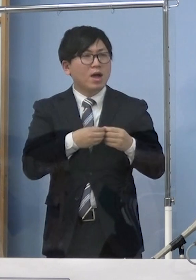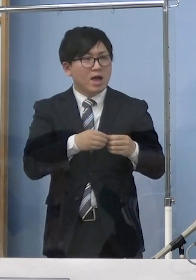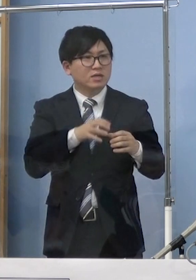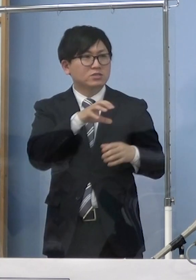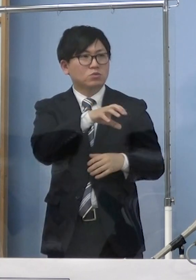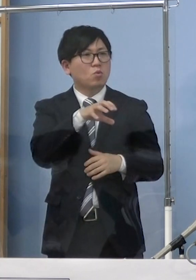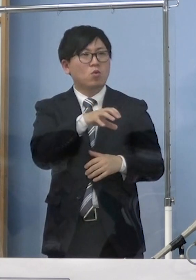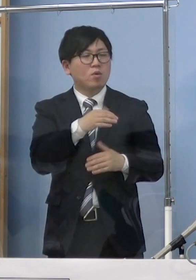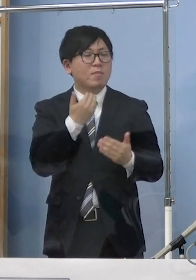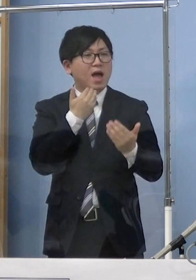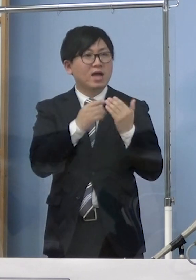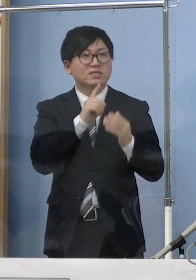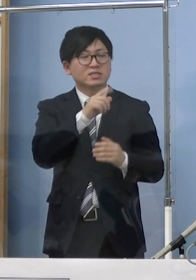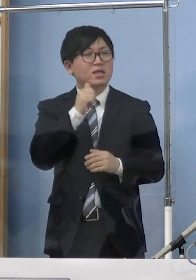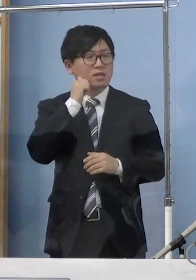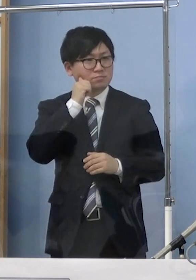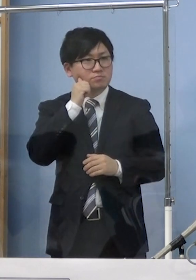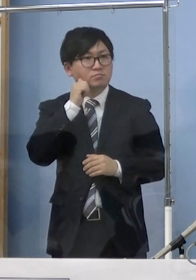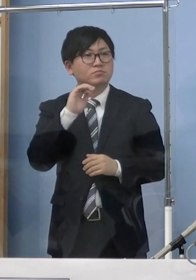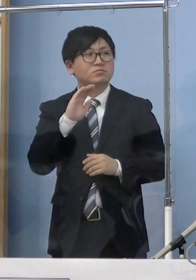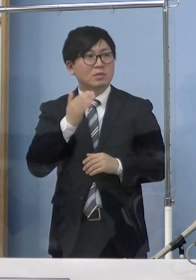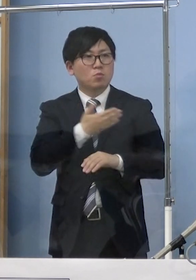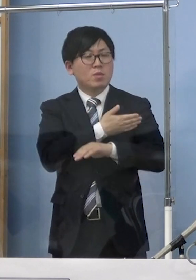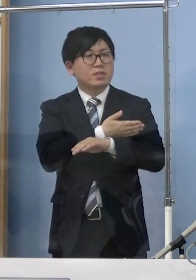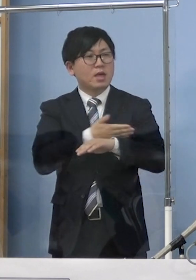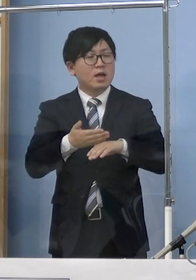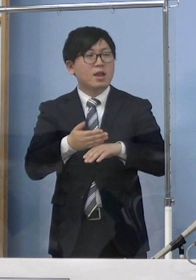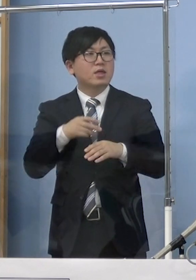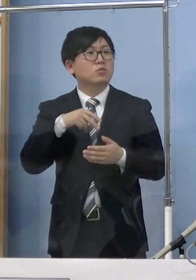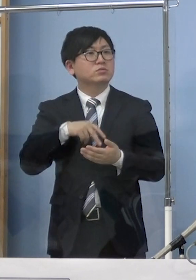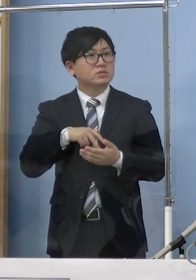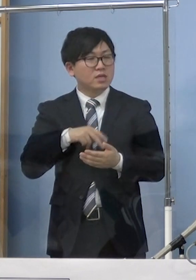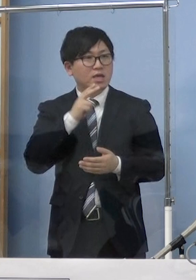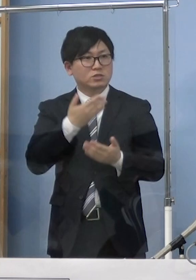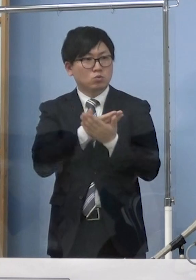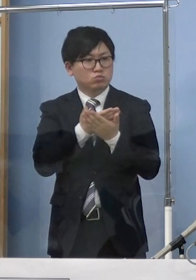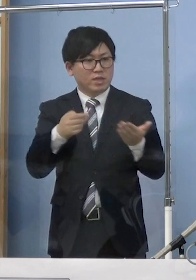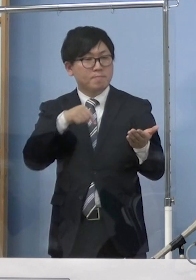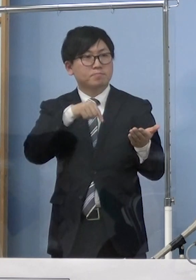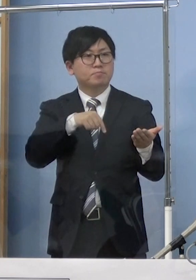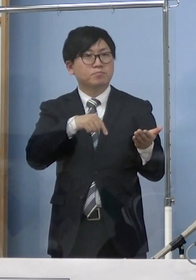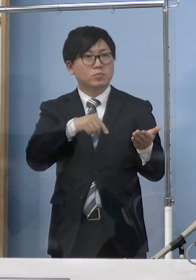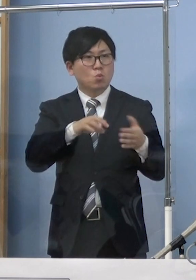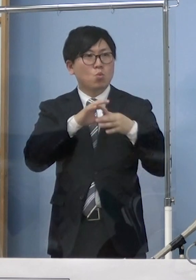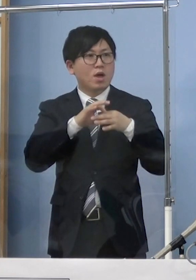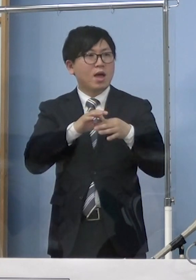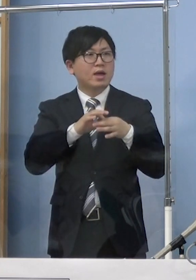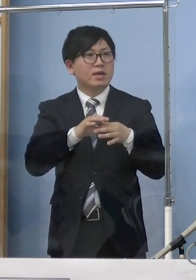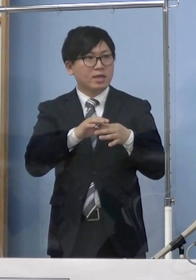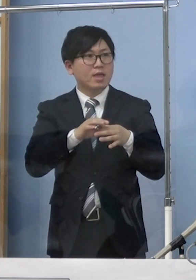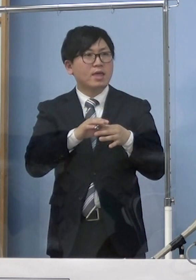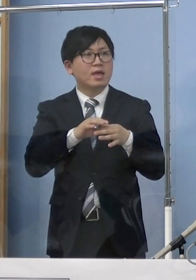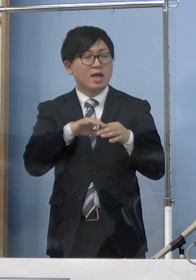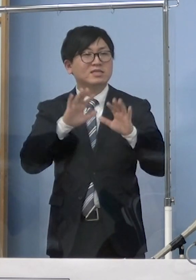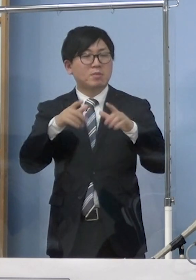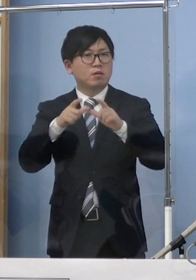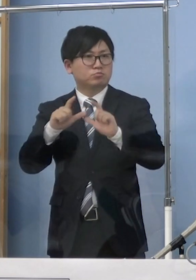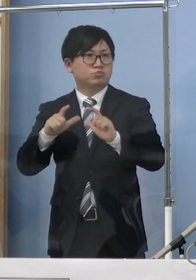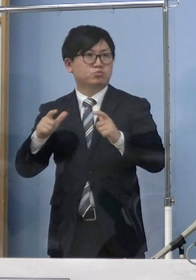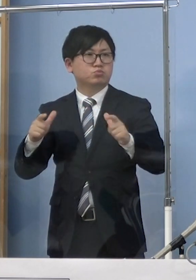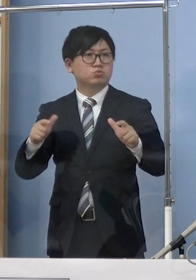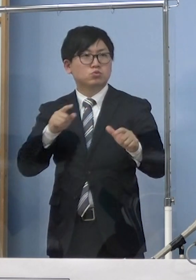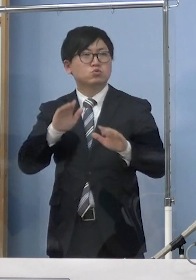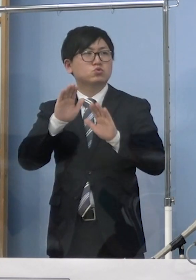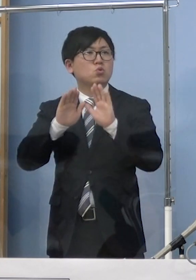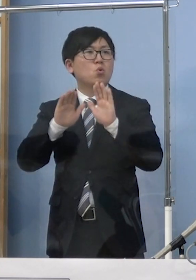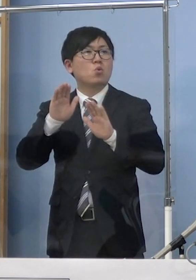と申し上げられないんですが、傾向としてその飲食店の関係の方が増えてきているというのは事実でございます